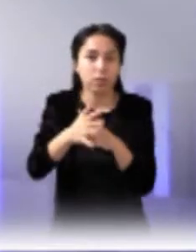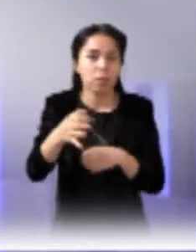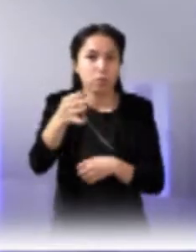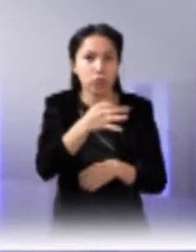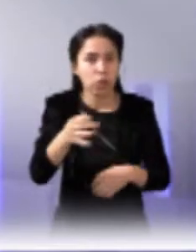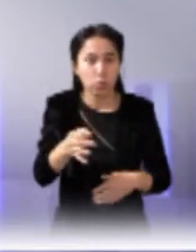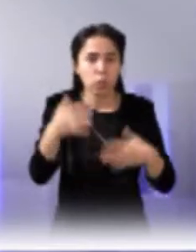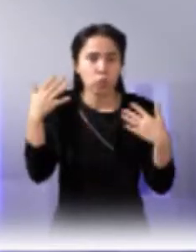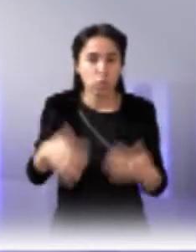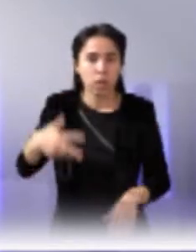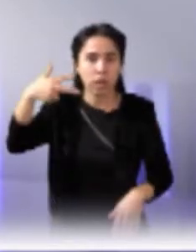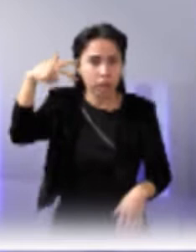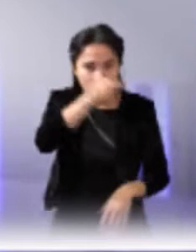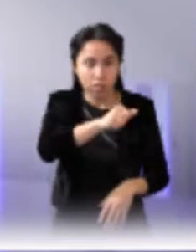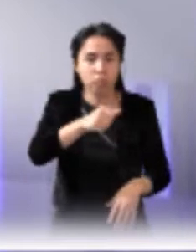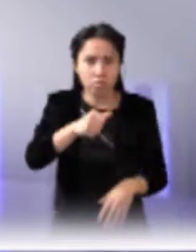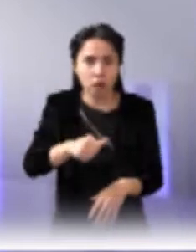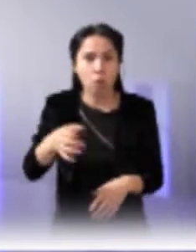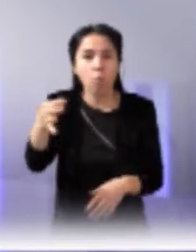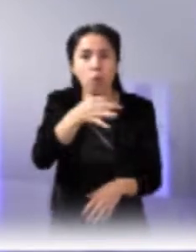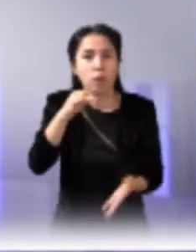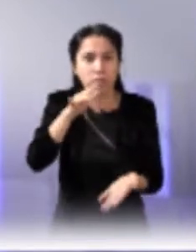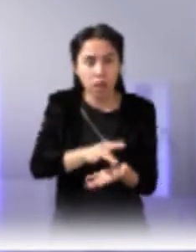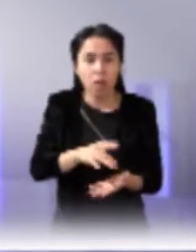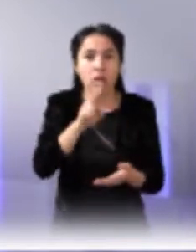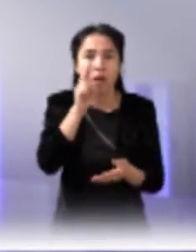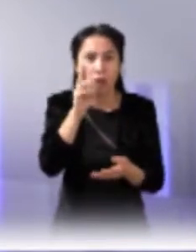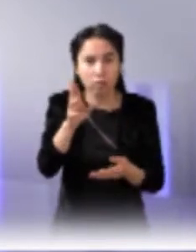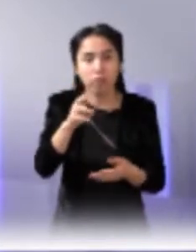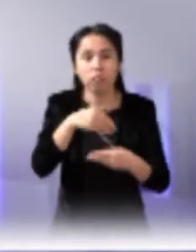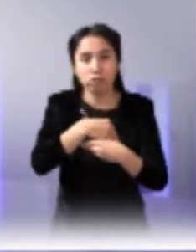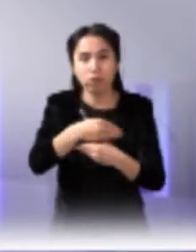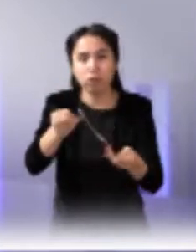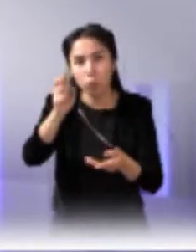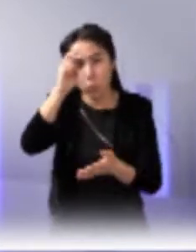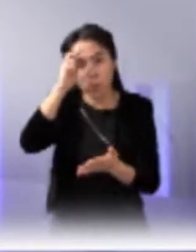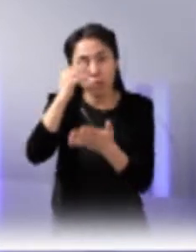микрорайона. Уже третью неделю подряд в областном центре выдают жилье по госпрограмме.